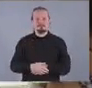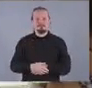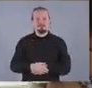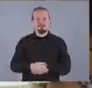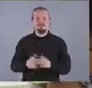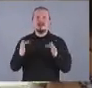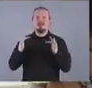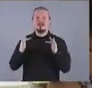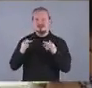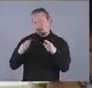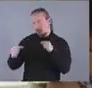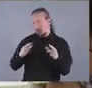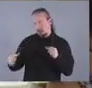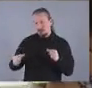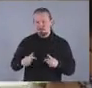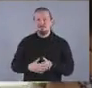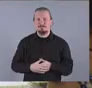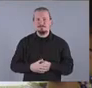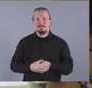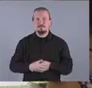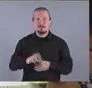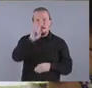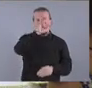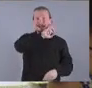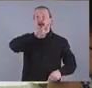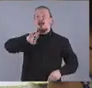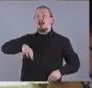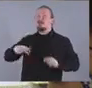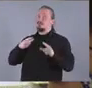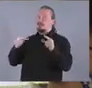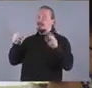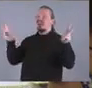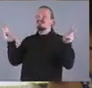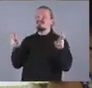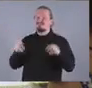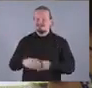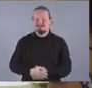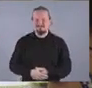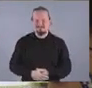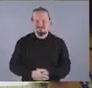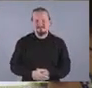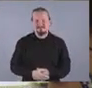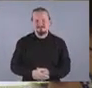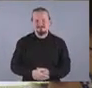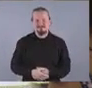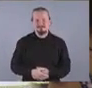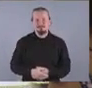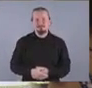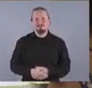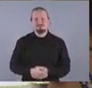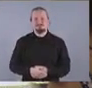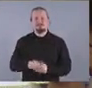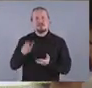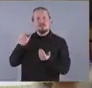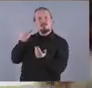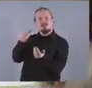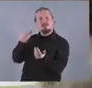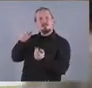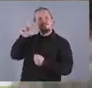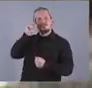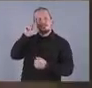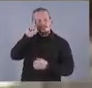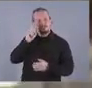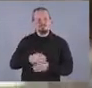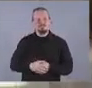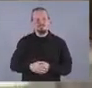la citadelle, la reine des citadelles. Et ce vœu, il vise à reprendre le